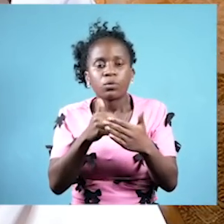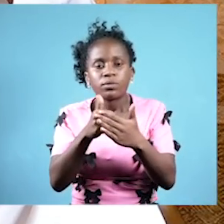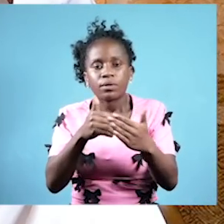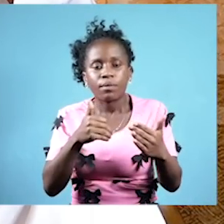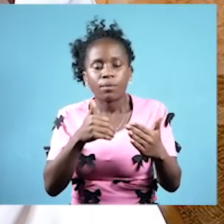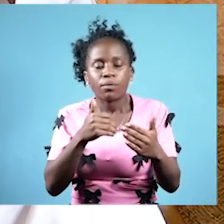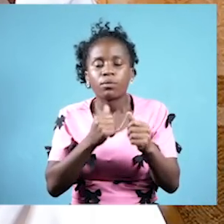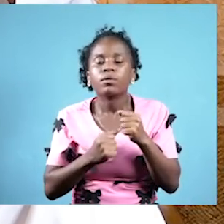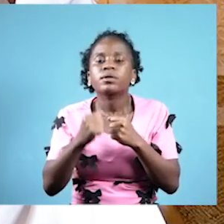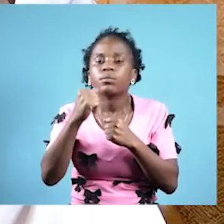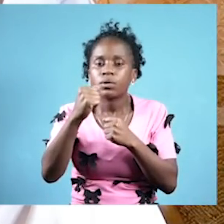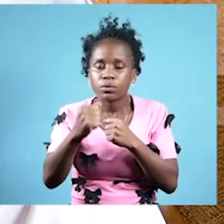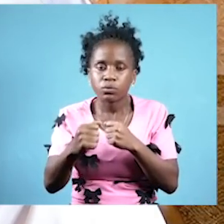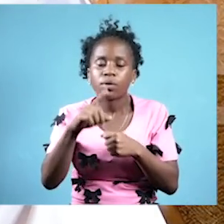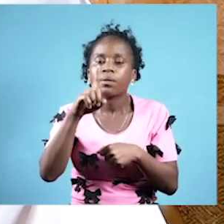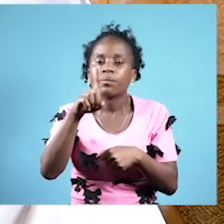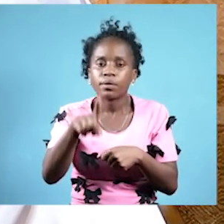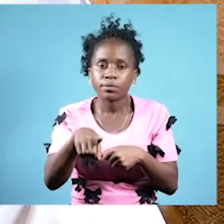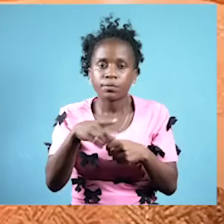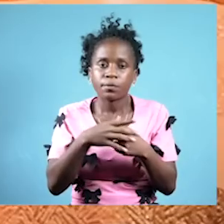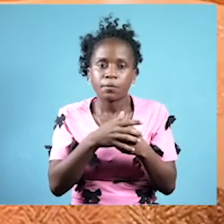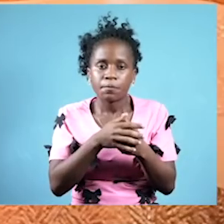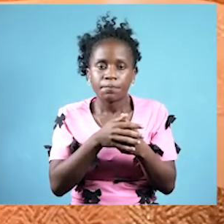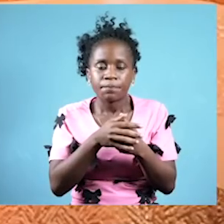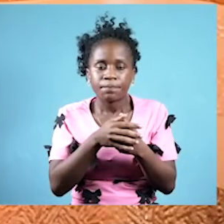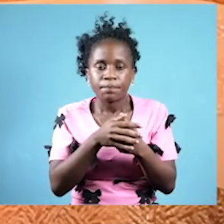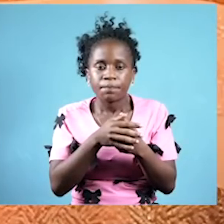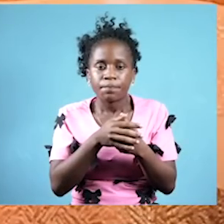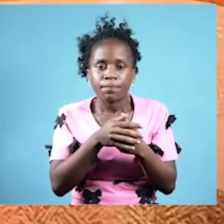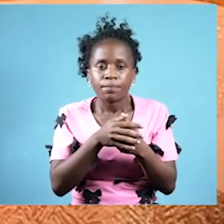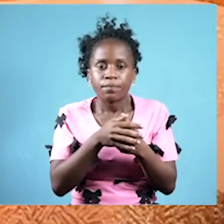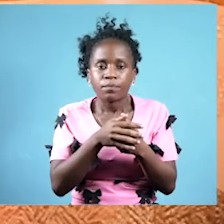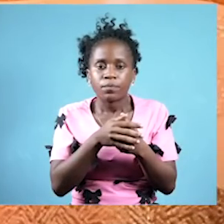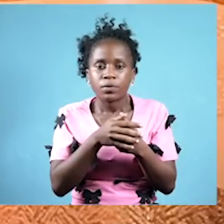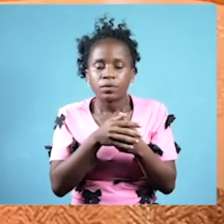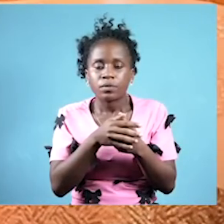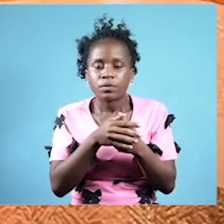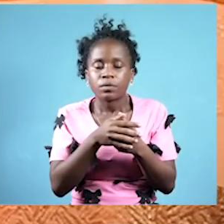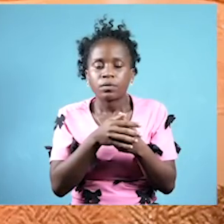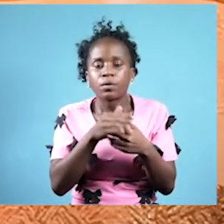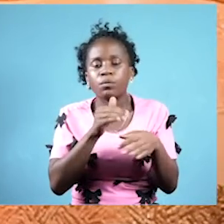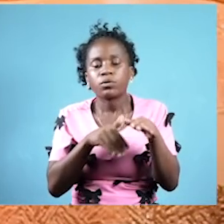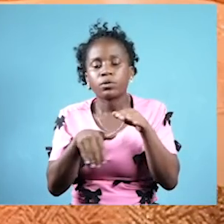Mheshimiwa Dr. Samia Suluhu Hassan ni hatua ambazo